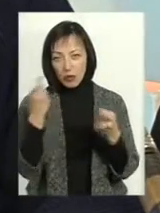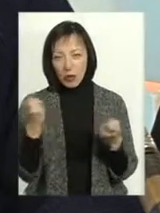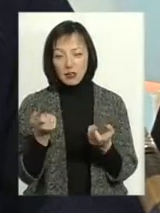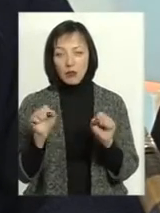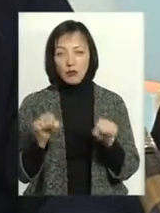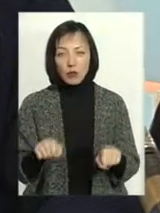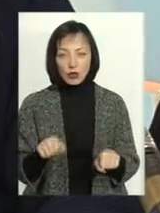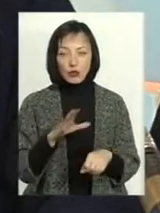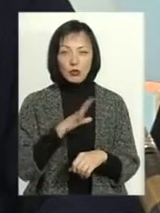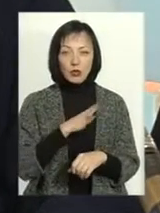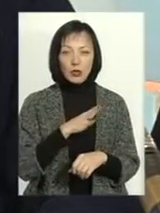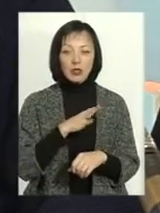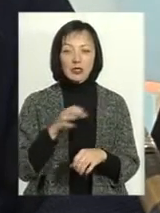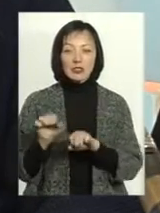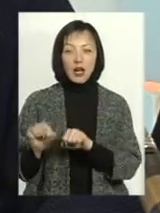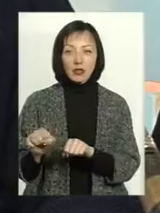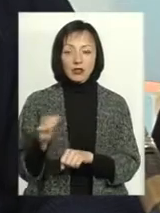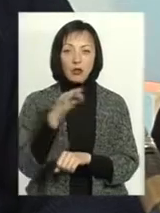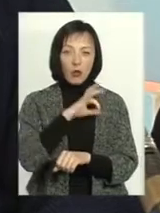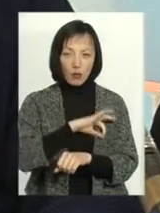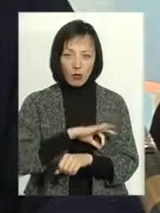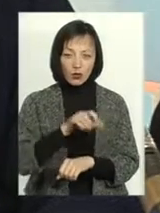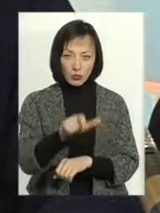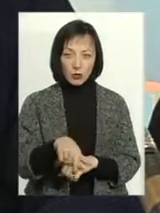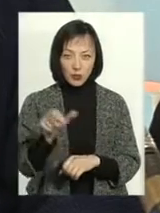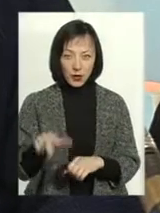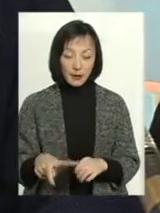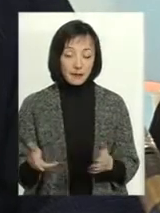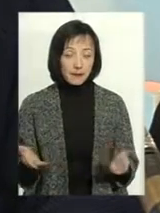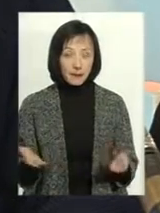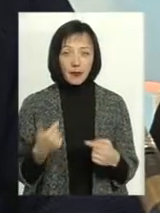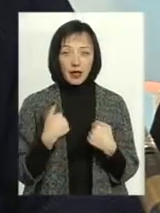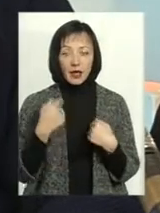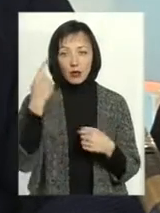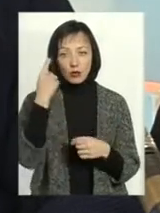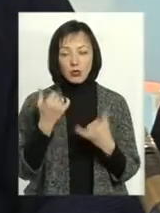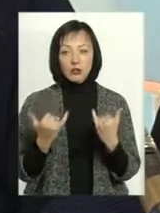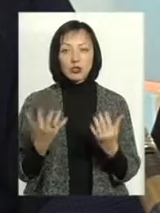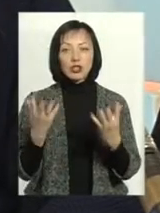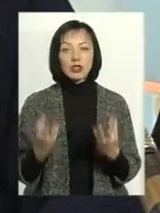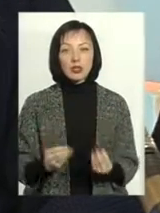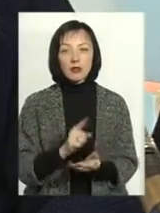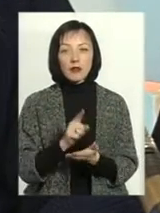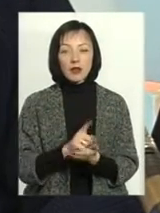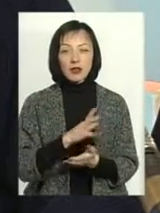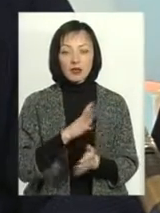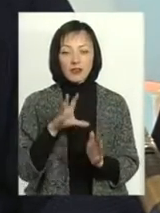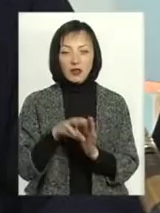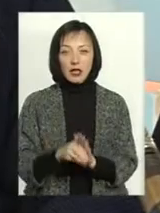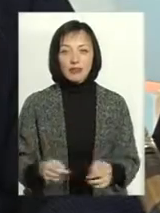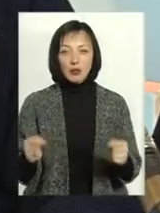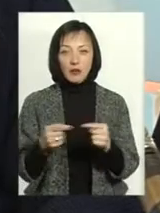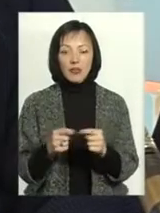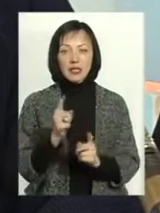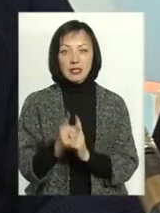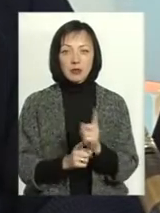може слугувати захисту наших клієнтів. Тому я думаю, що на сьогоднішній день повинні бути внесені відповідні